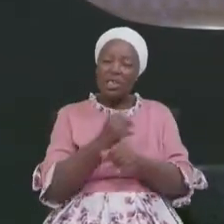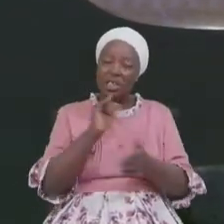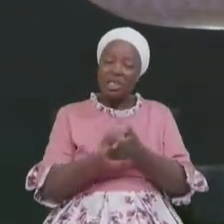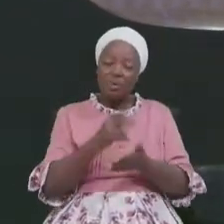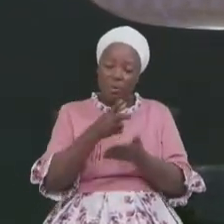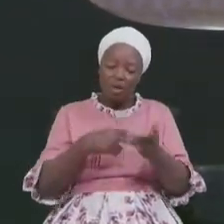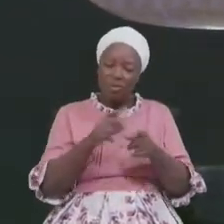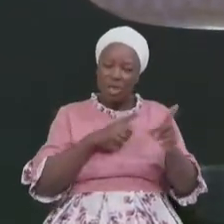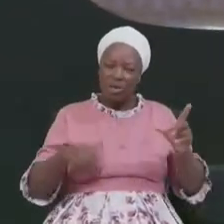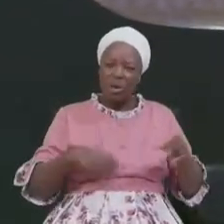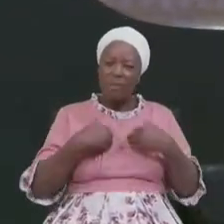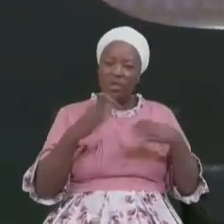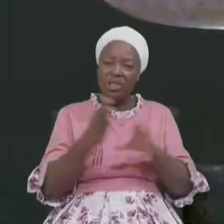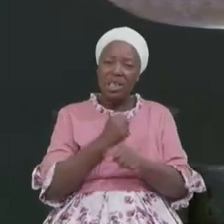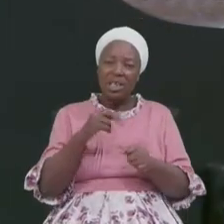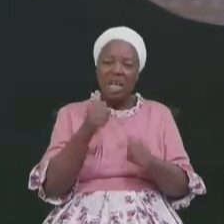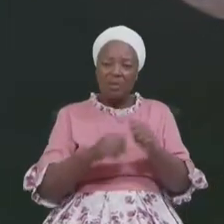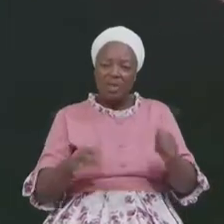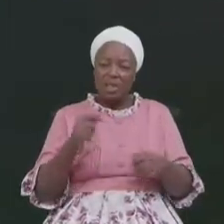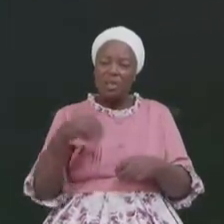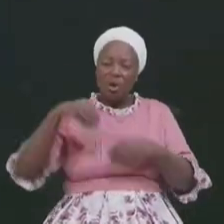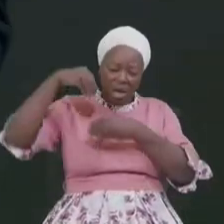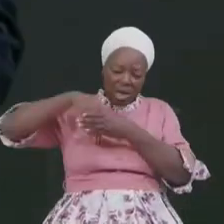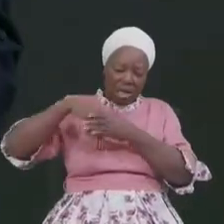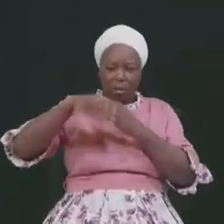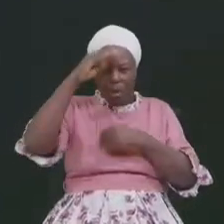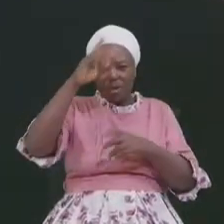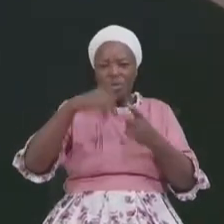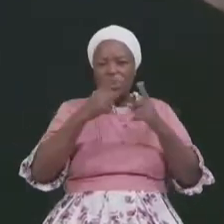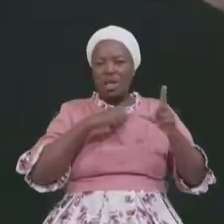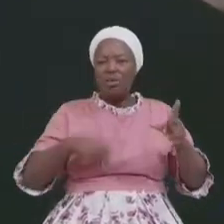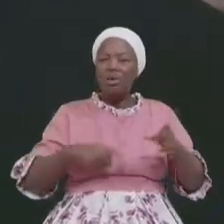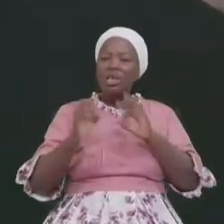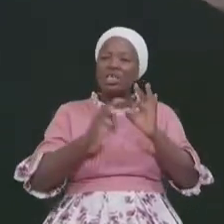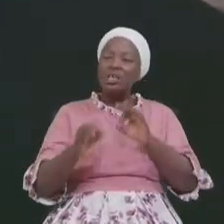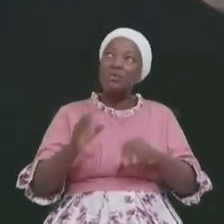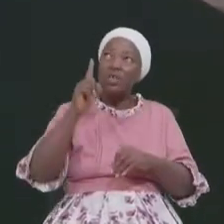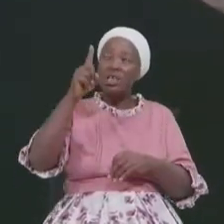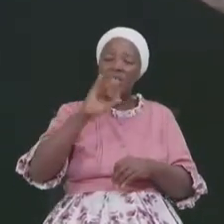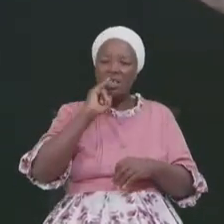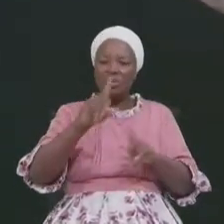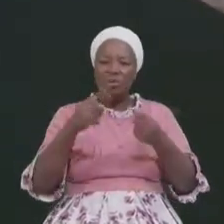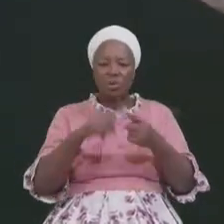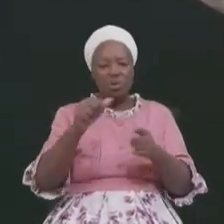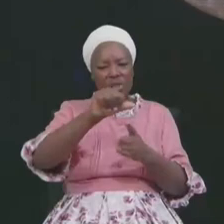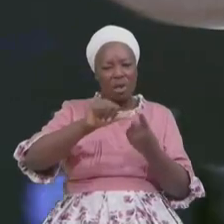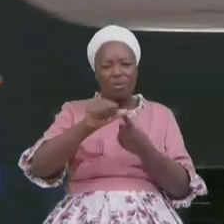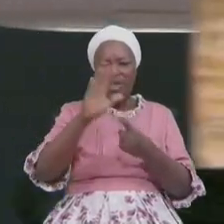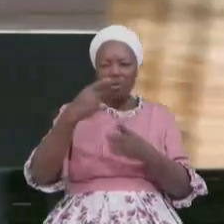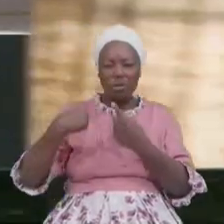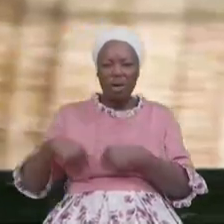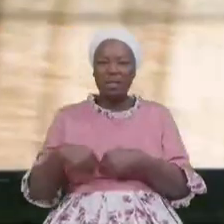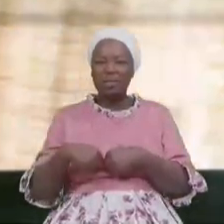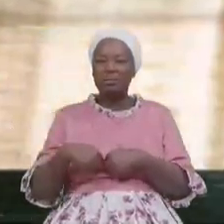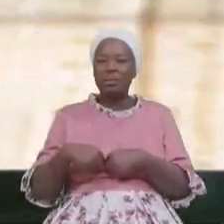tout amené à Dieu, ton homme intérieur à Dieu? S'il doit te circoncire le cœur, tu